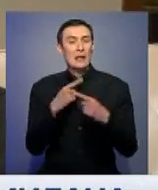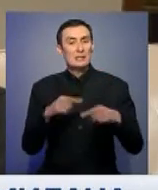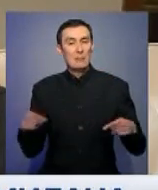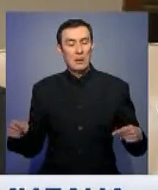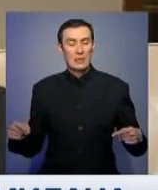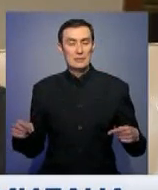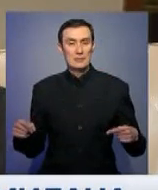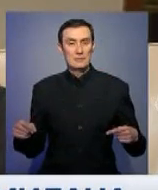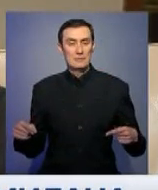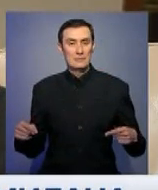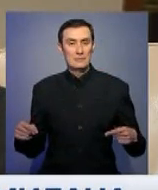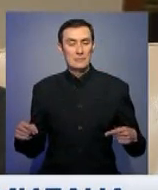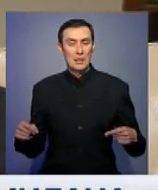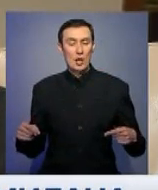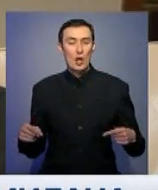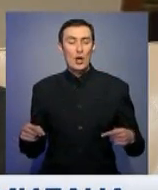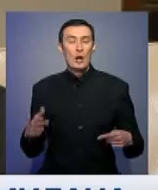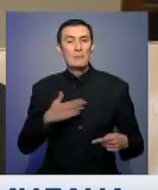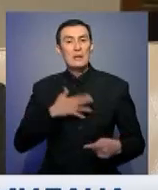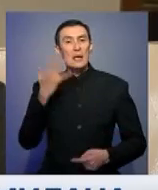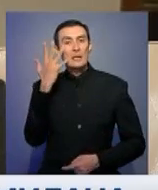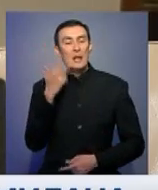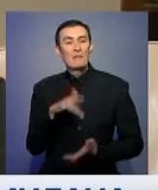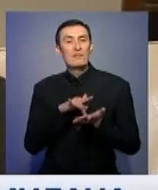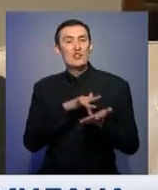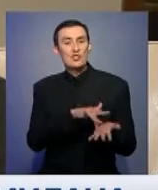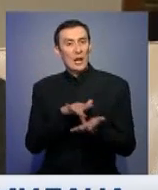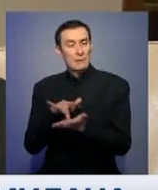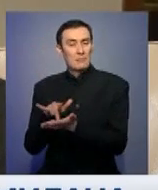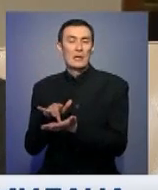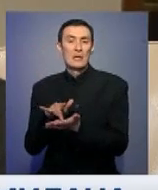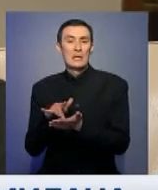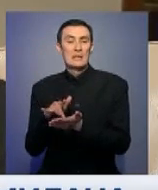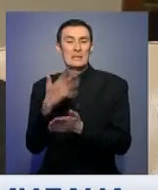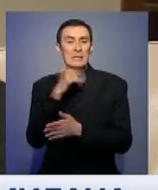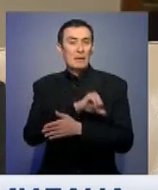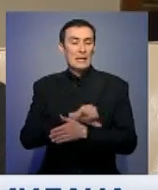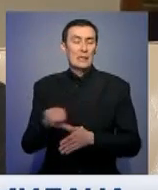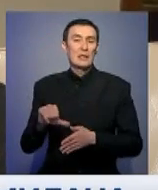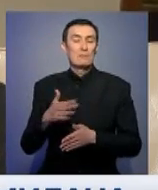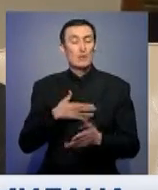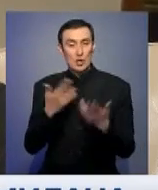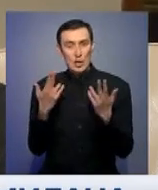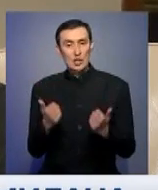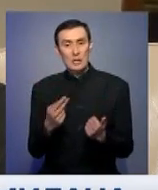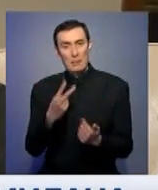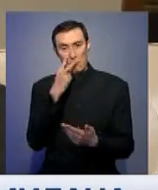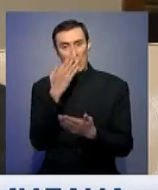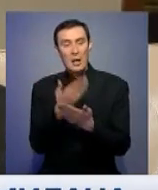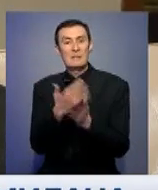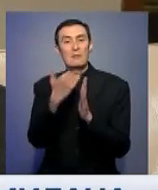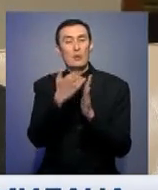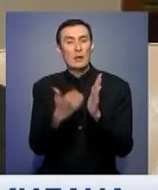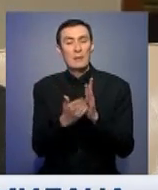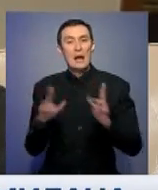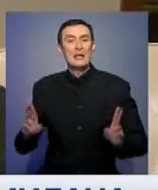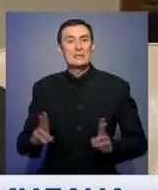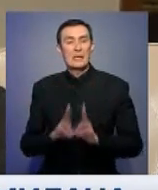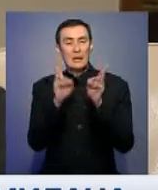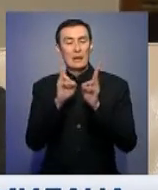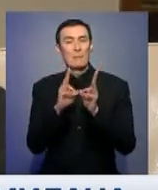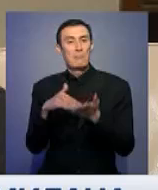разнообразный. Но выезжая за пределы, мы, конечно, представляем программу